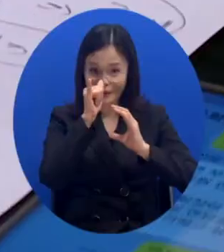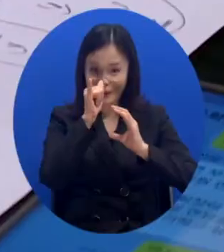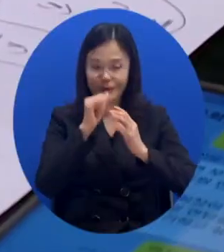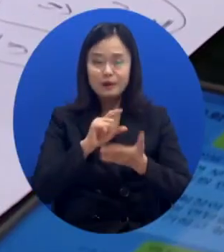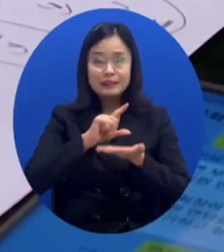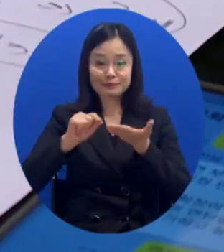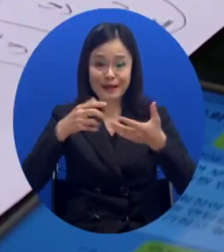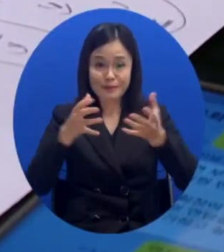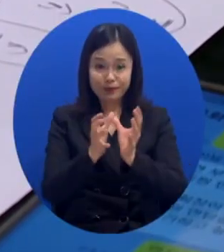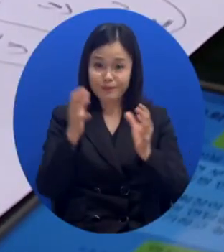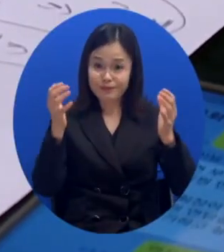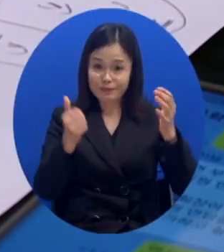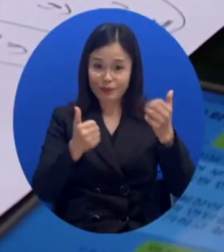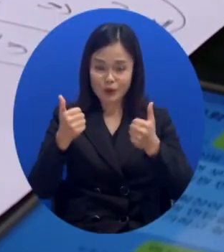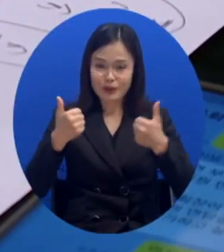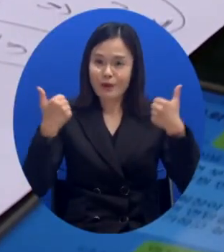정책 간담회를 가졌습니다